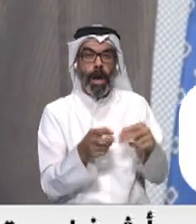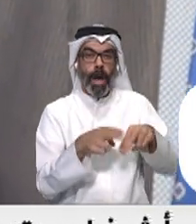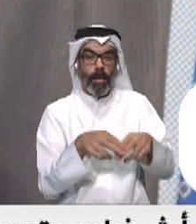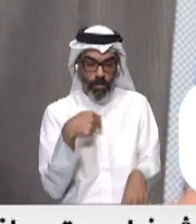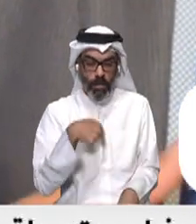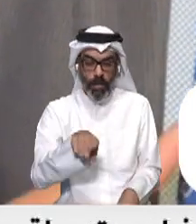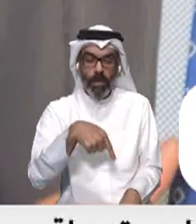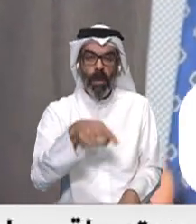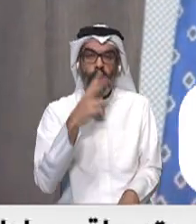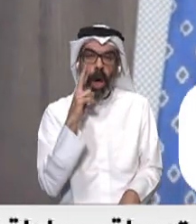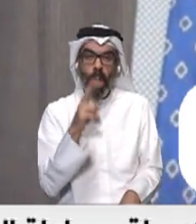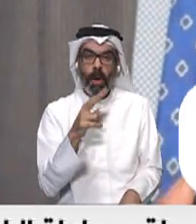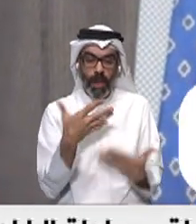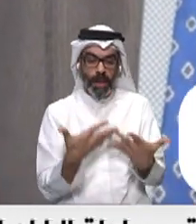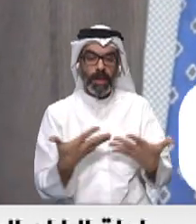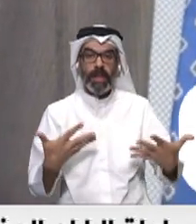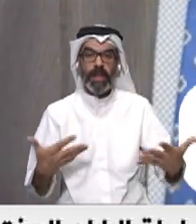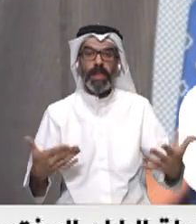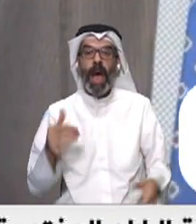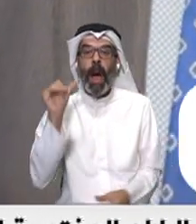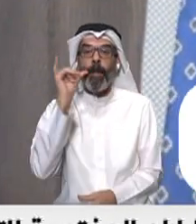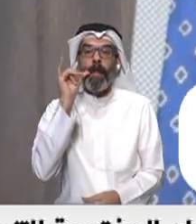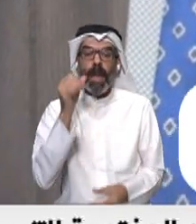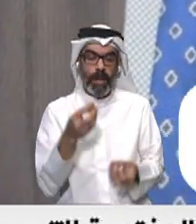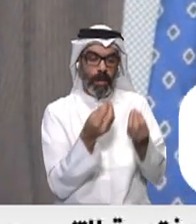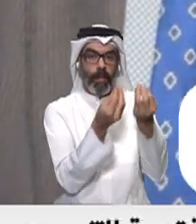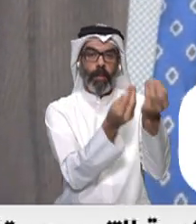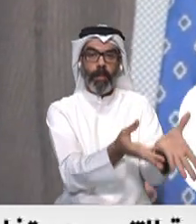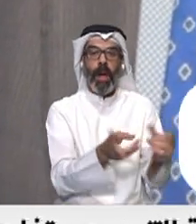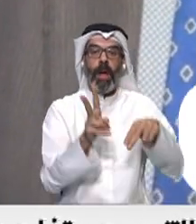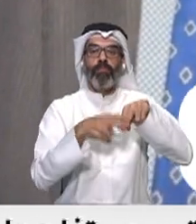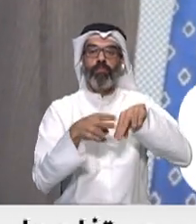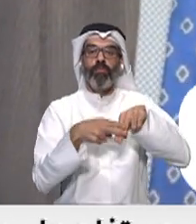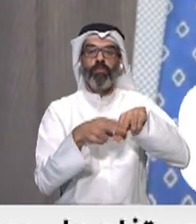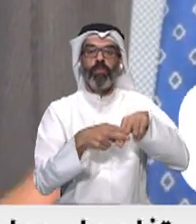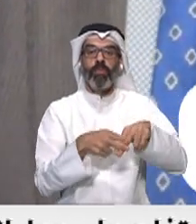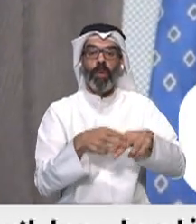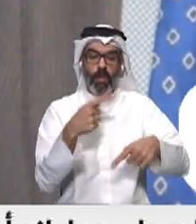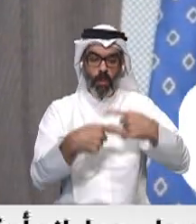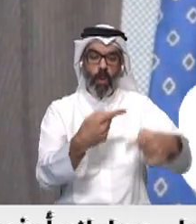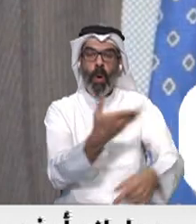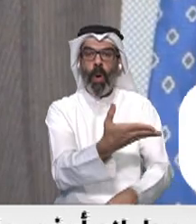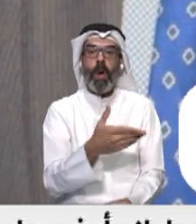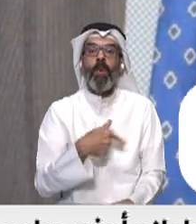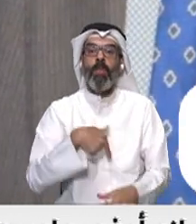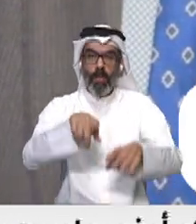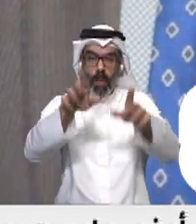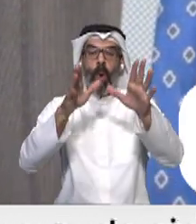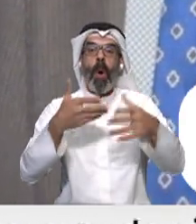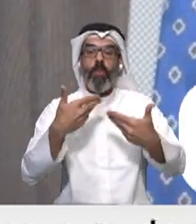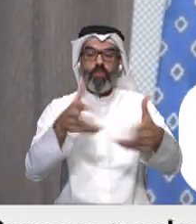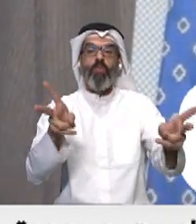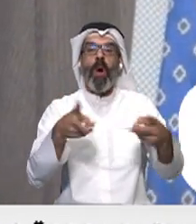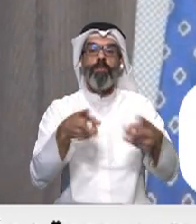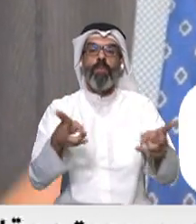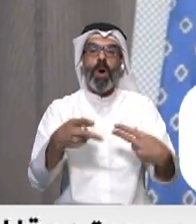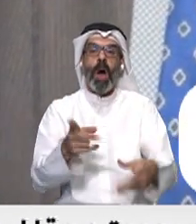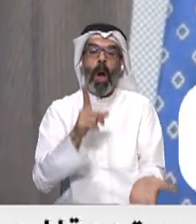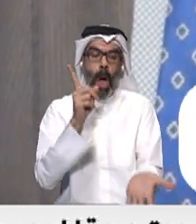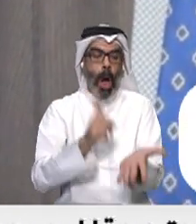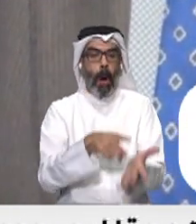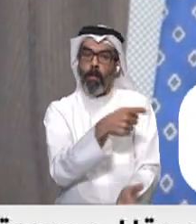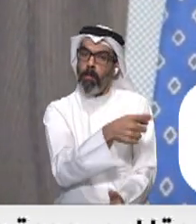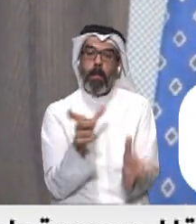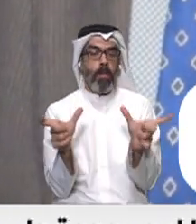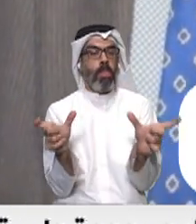الايام القادمه تسهيلات بريطانيه الى الكيان المحتل في محاوله لما يسميه لما يسمى بحق